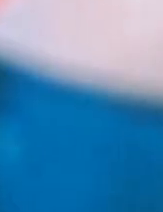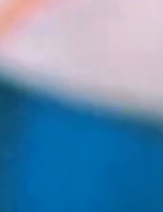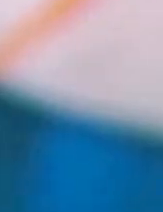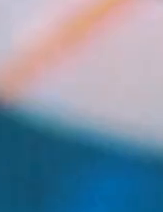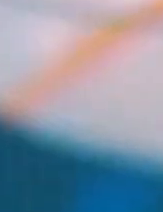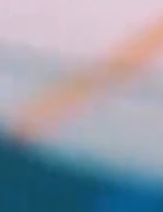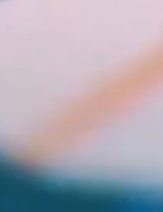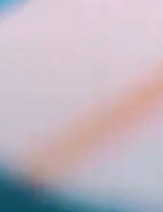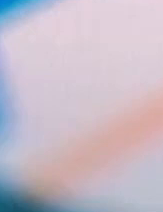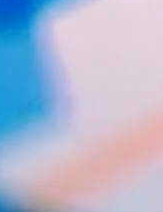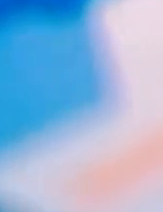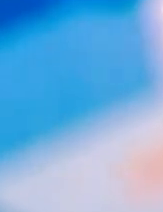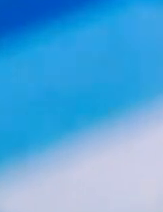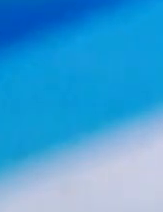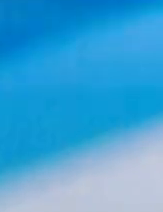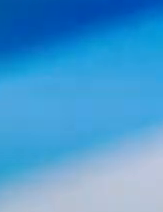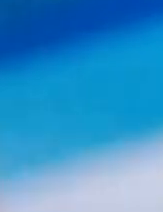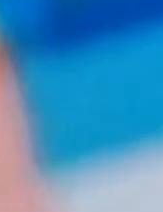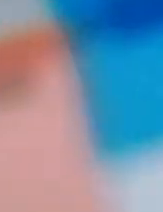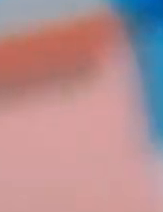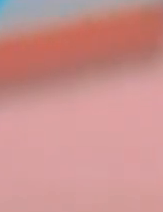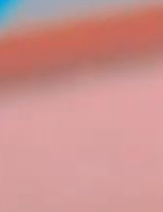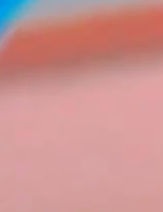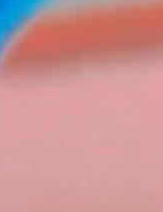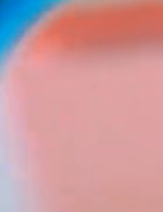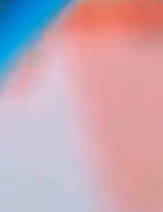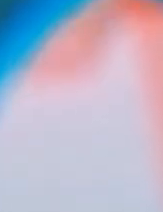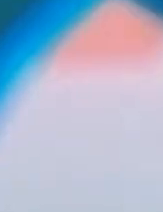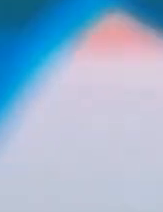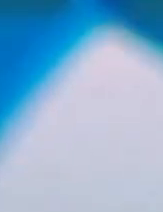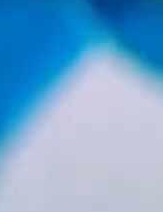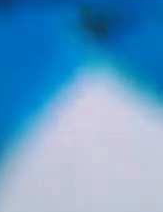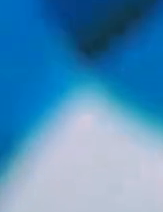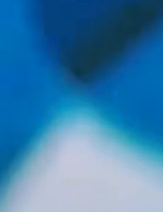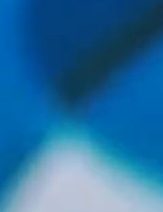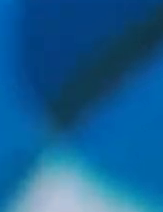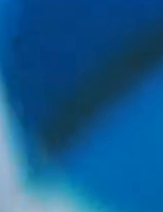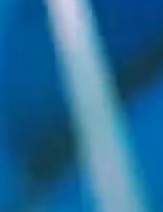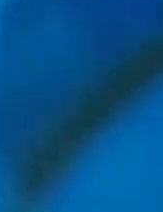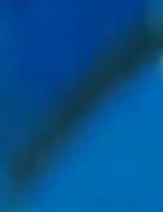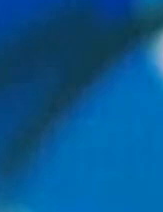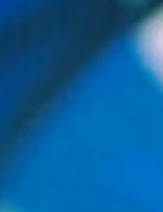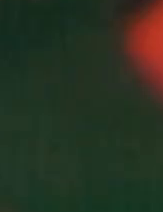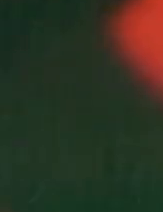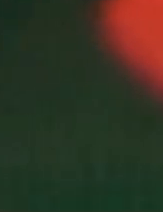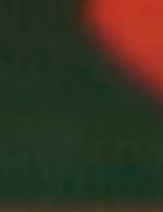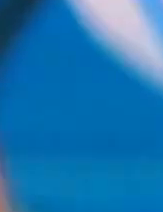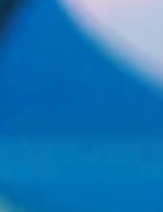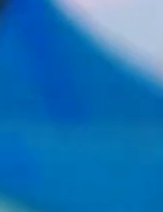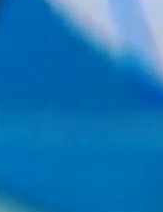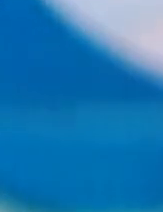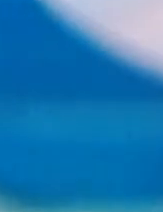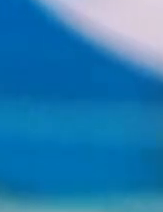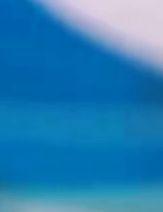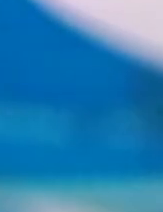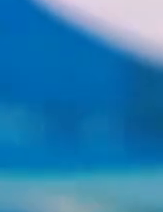на YouTube. Прямые эфиры, репортажи с места событий, аналитика, журналистские расследования. Все то, что важно и нужно